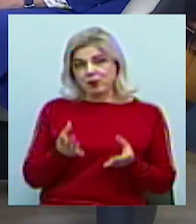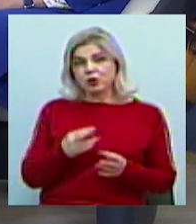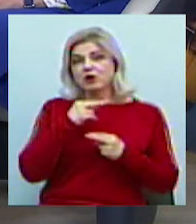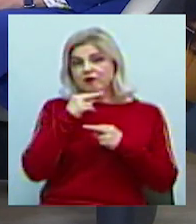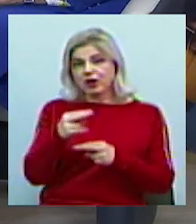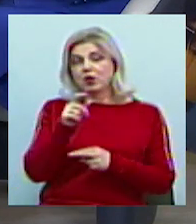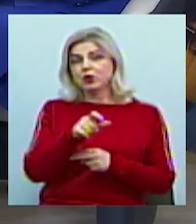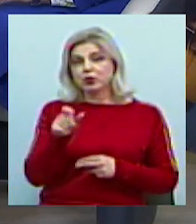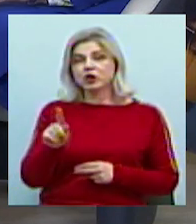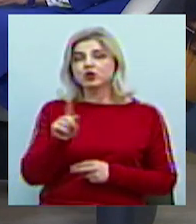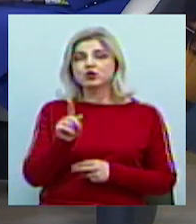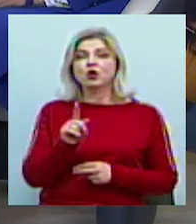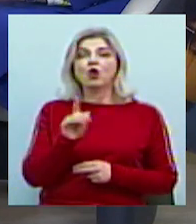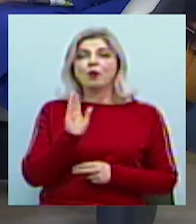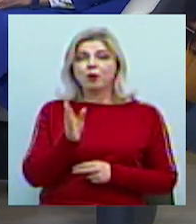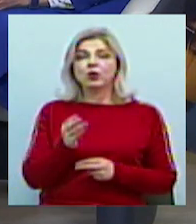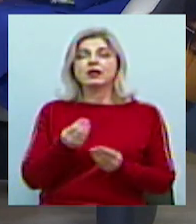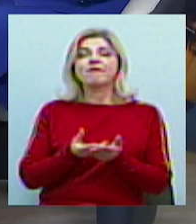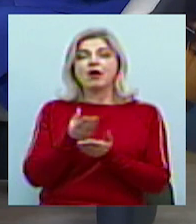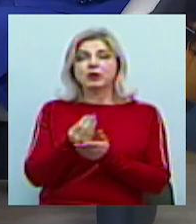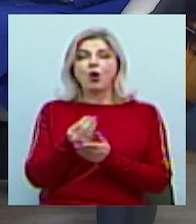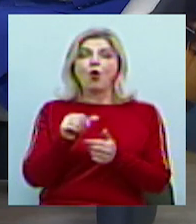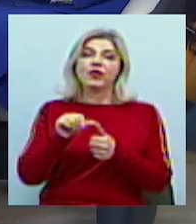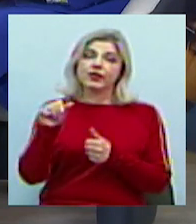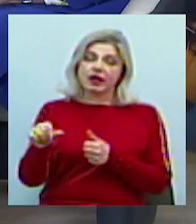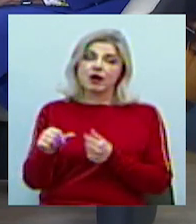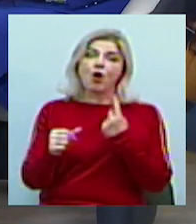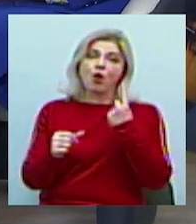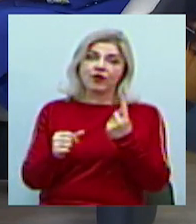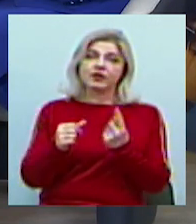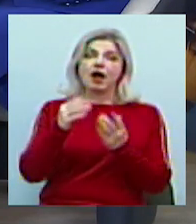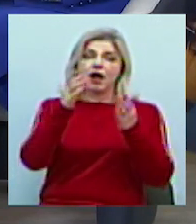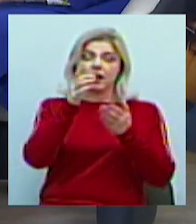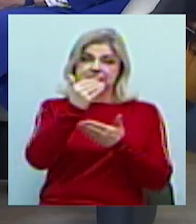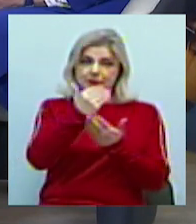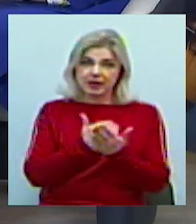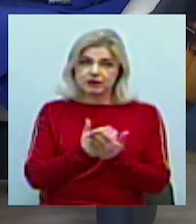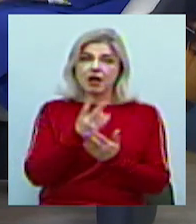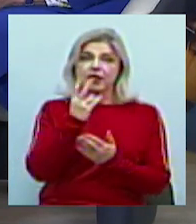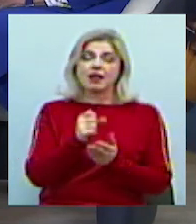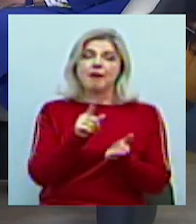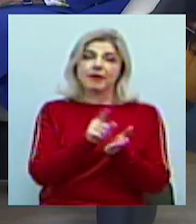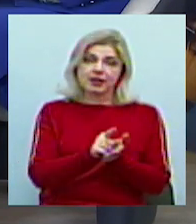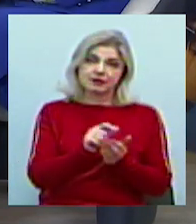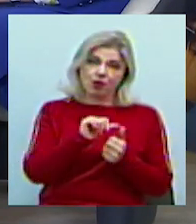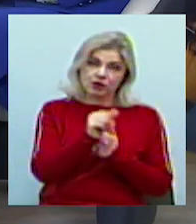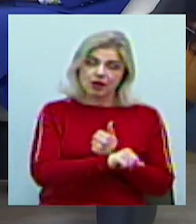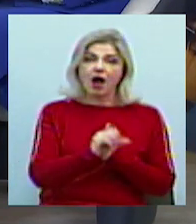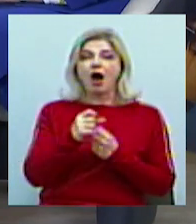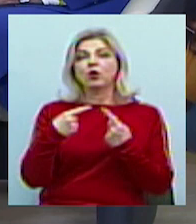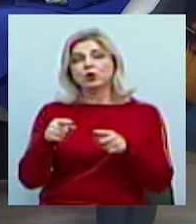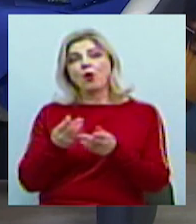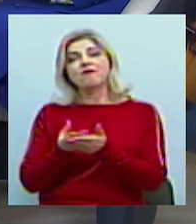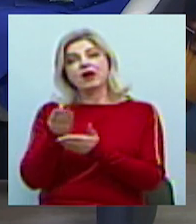увагу людей на те, що вони будуть здійснюватись окремо. Тобто, одна відомість чи список на зарахування банку – це буде пенсія, інша – це